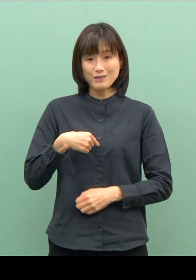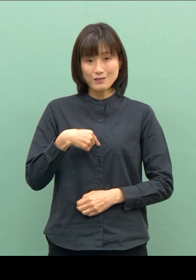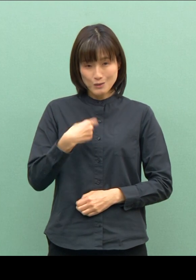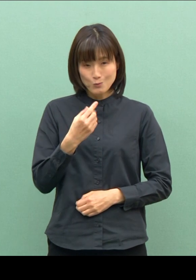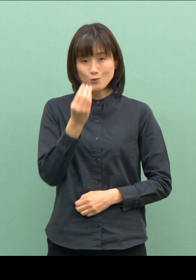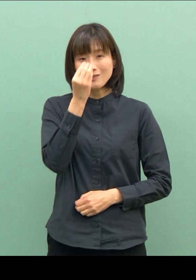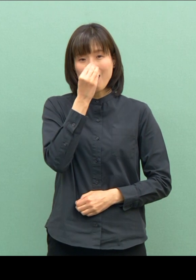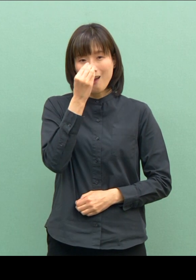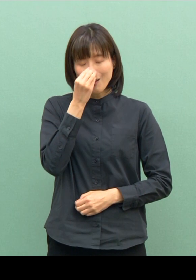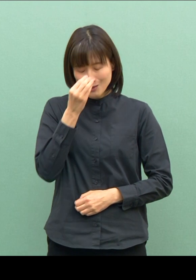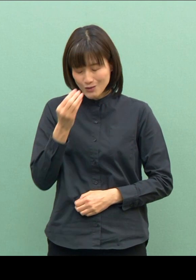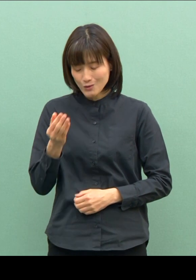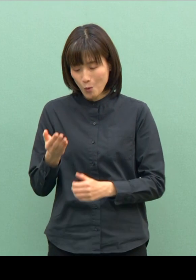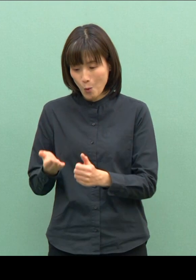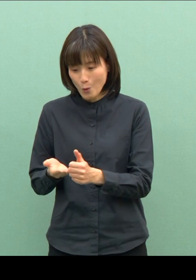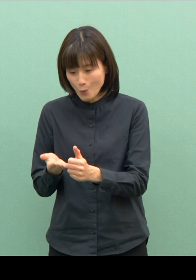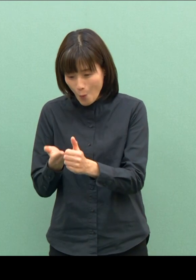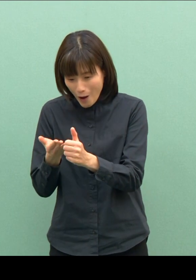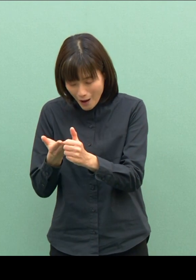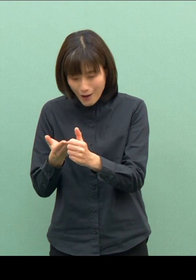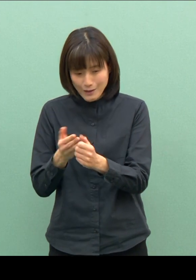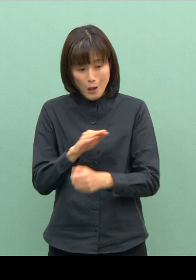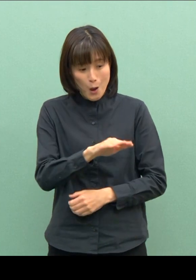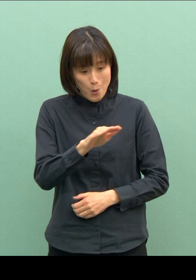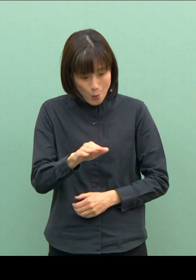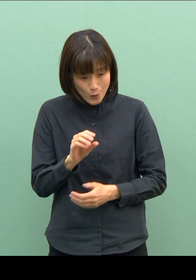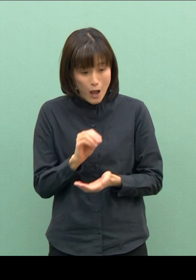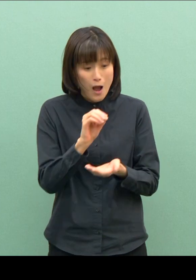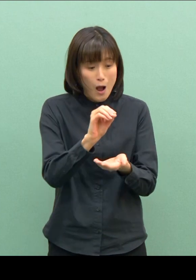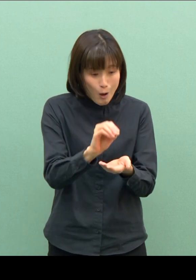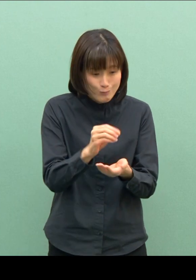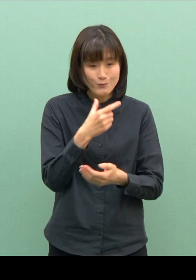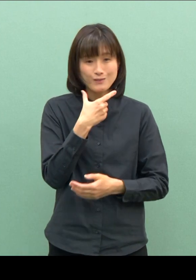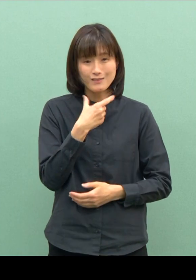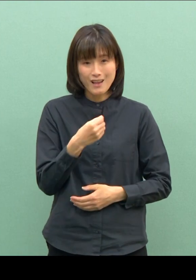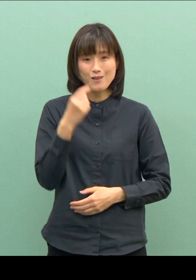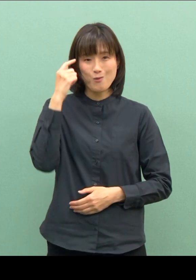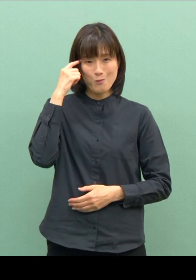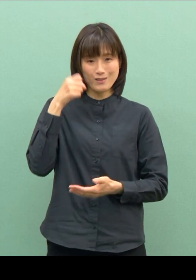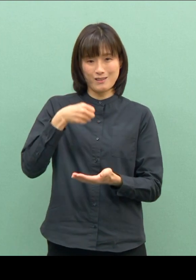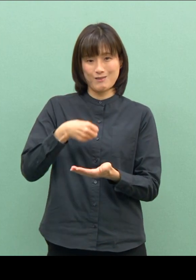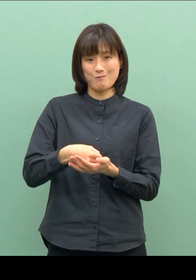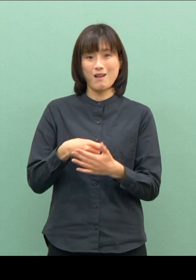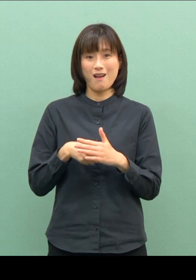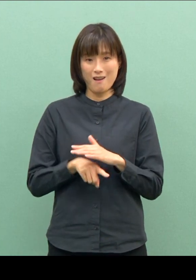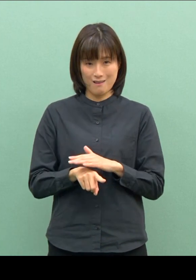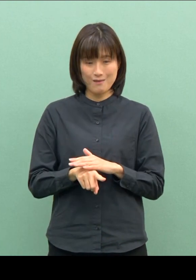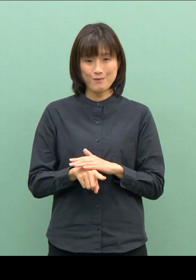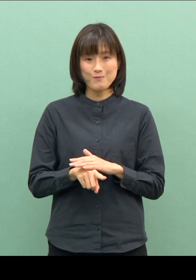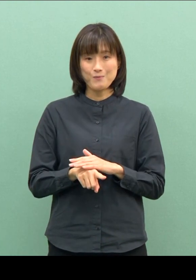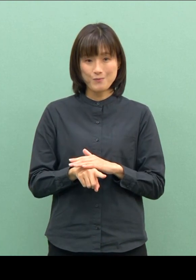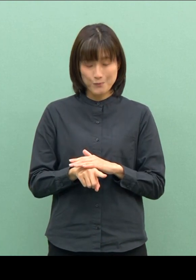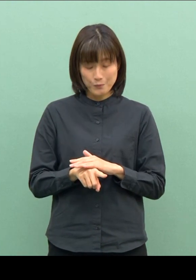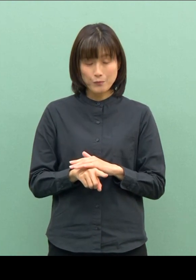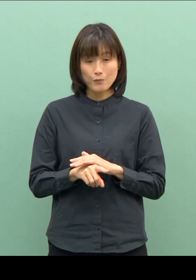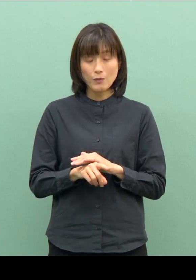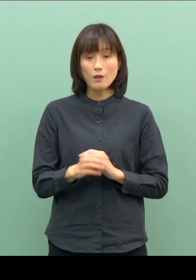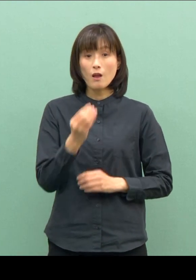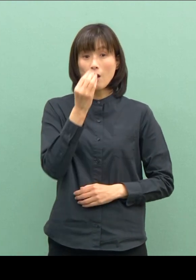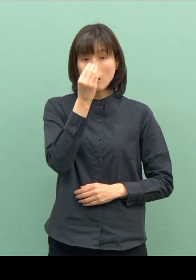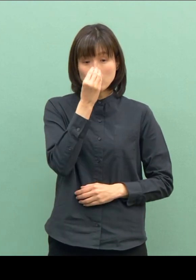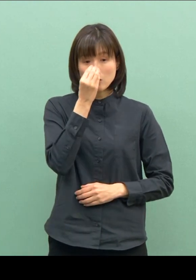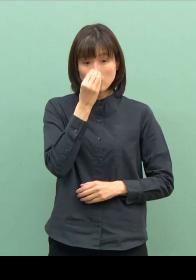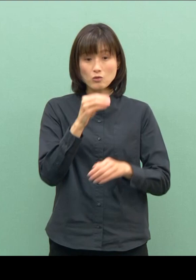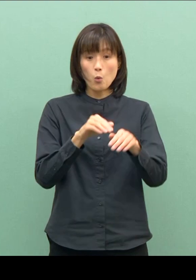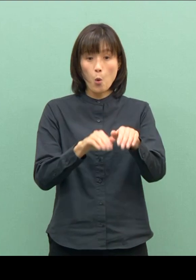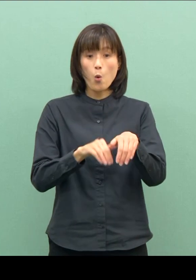に自分が作ったいちごを食べさせてみたいと思い、就農することを決めました。実際にいちご農